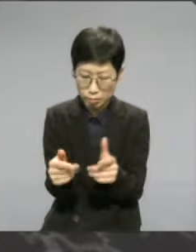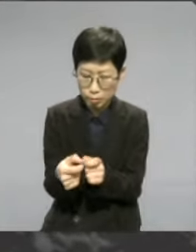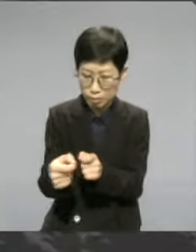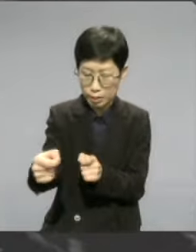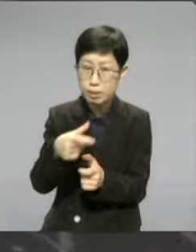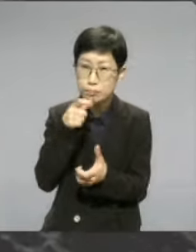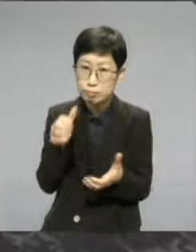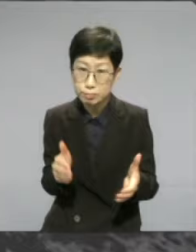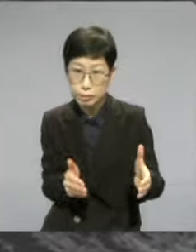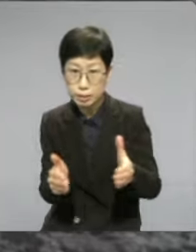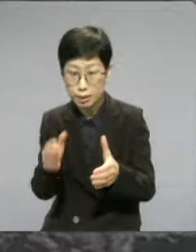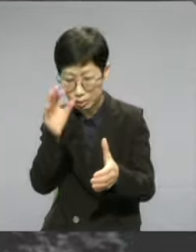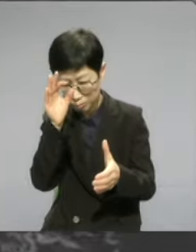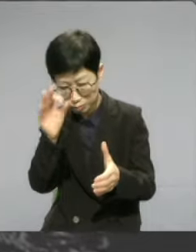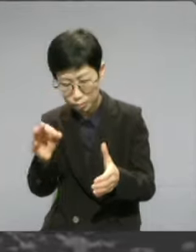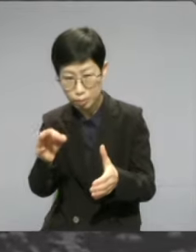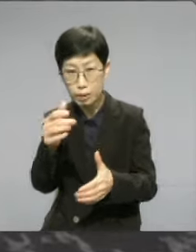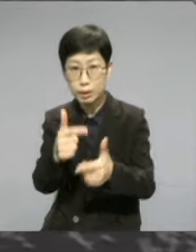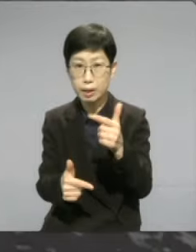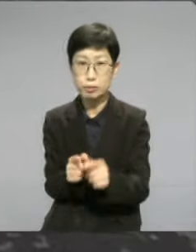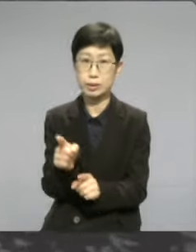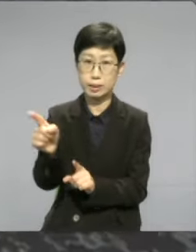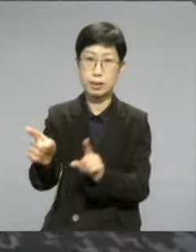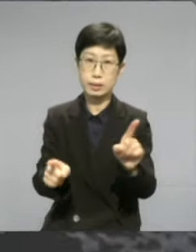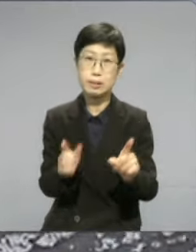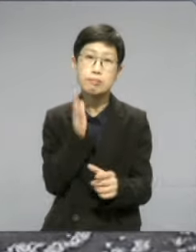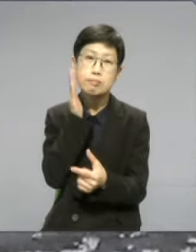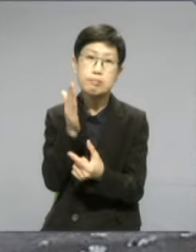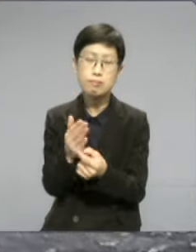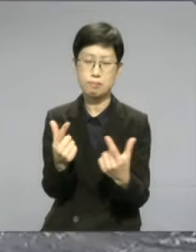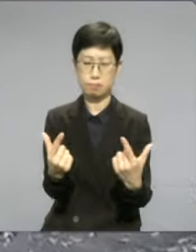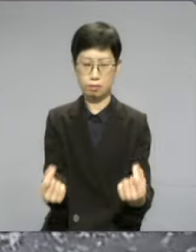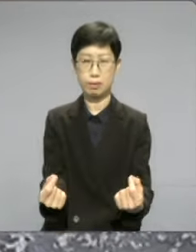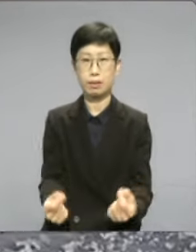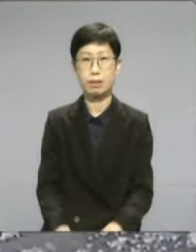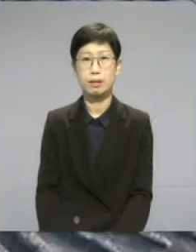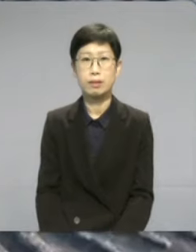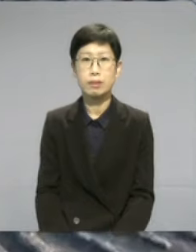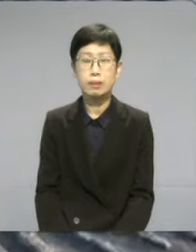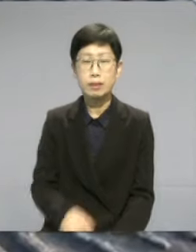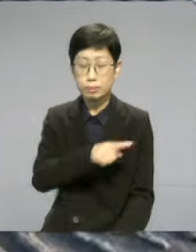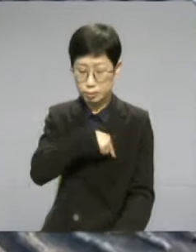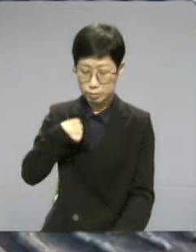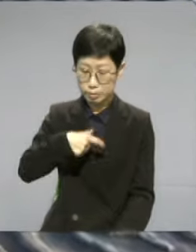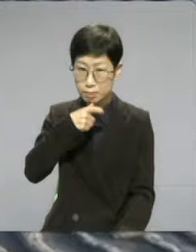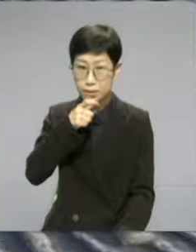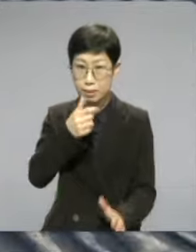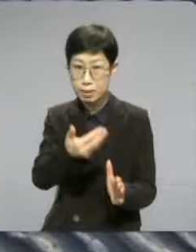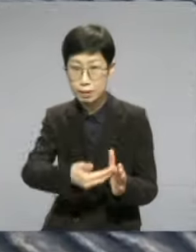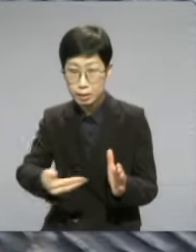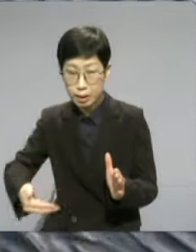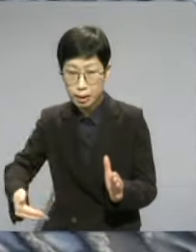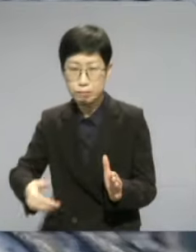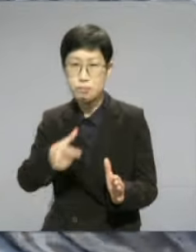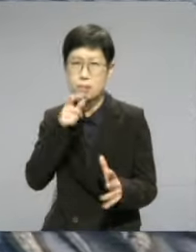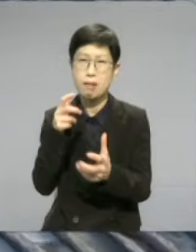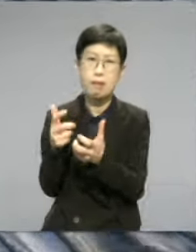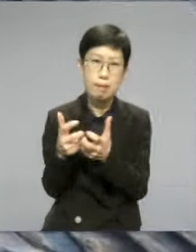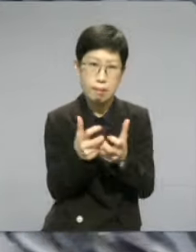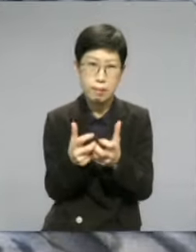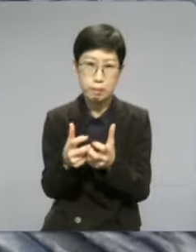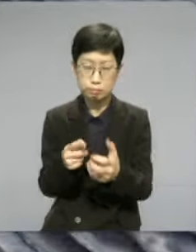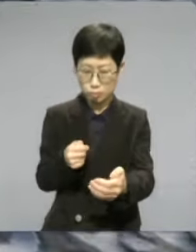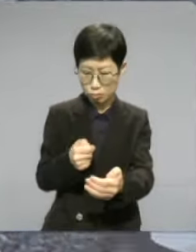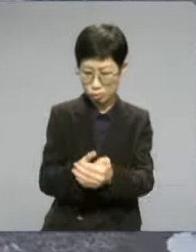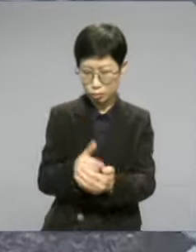나뭇가지와 잎사귀처럼 보인 건데요 중국 첸탄강 추위에 꽁꽁 얼매 독특한 볼거리를